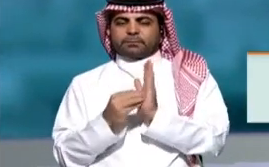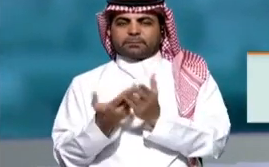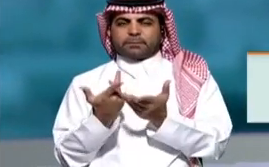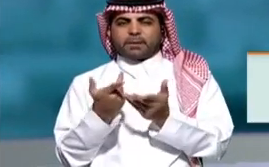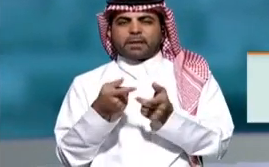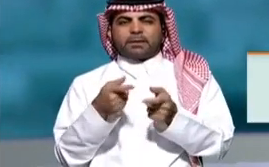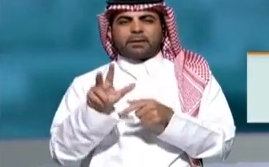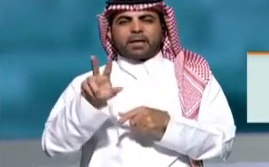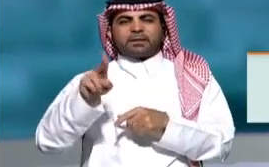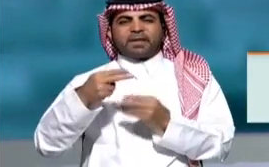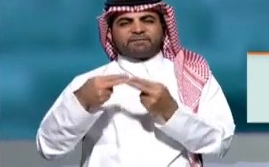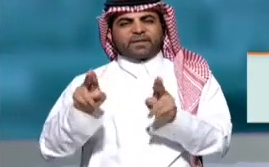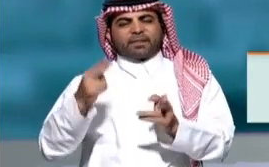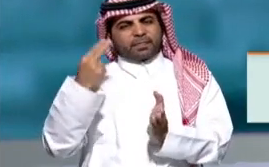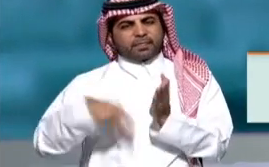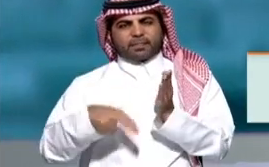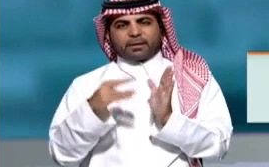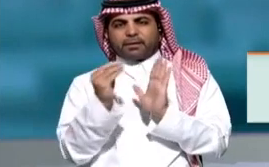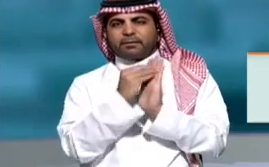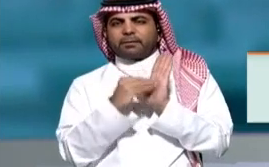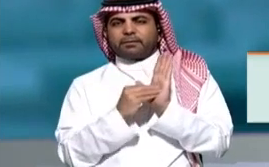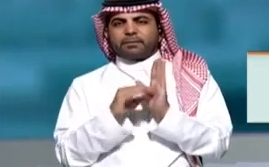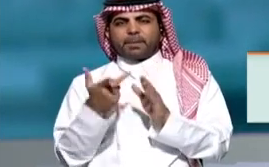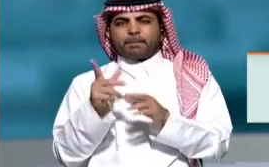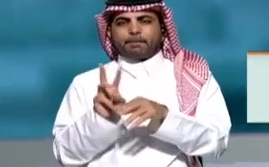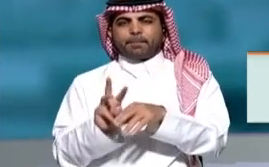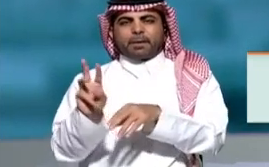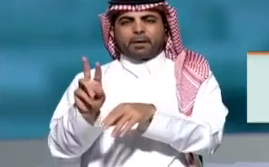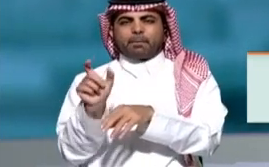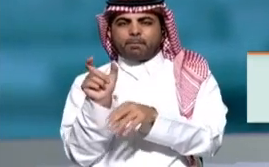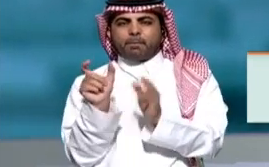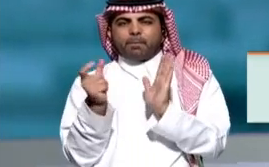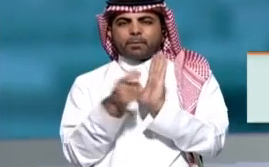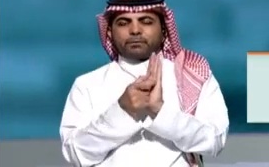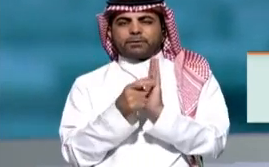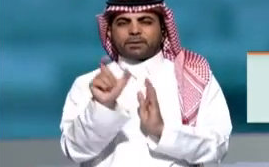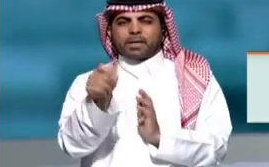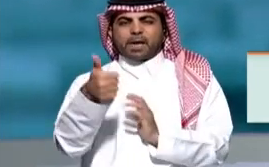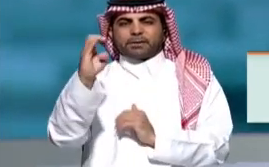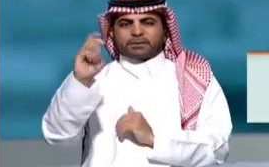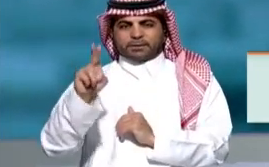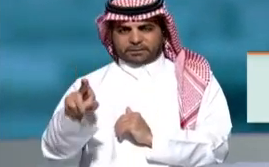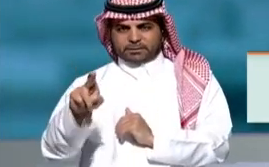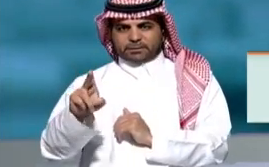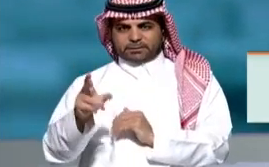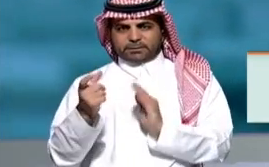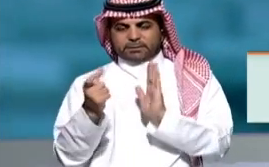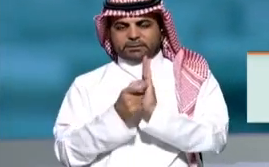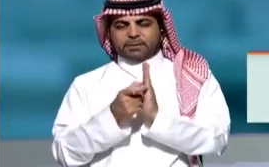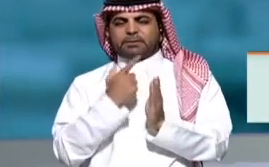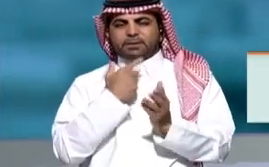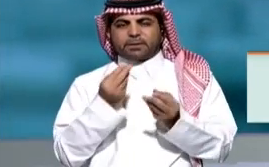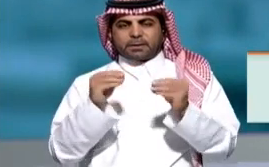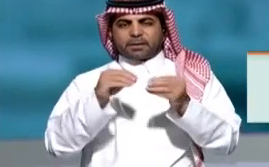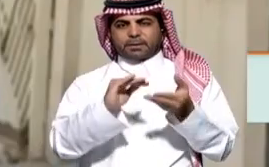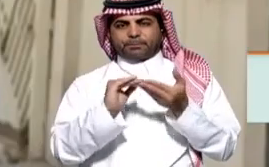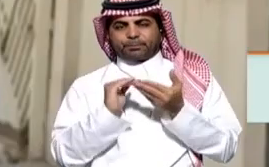خدمات التنفيذ إلكترونيا من خلال أيقونة جديدة أضيفت على بوابة ناجز بمسمى طلبات